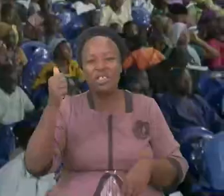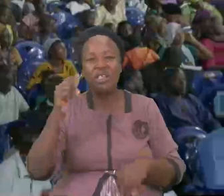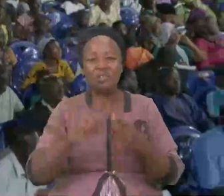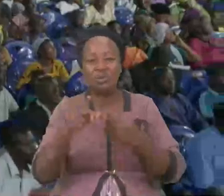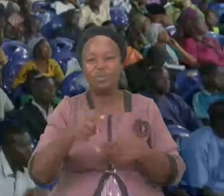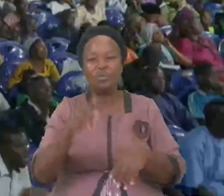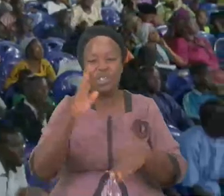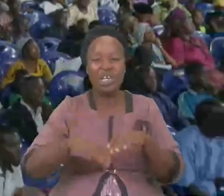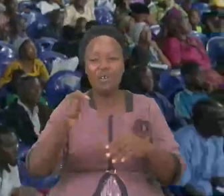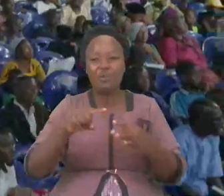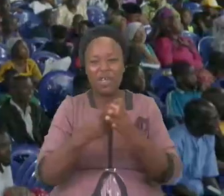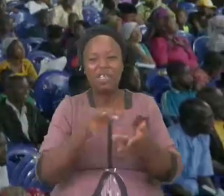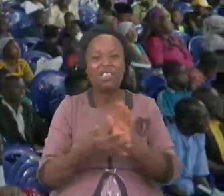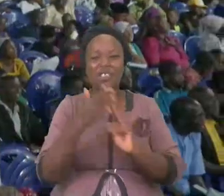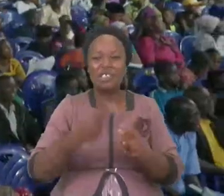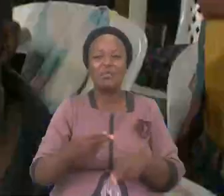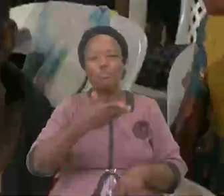qu'autrefois.